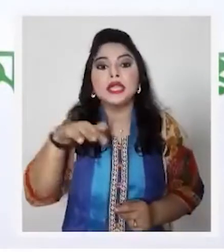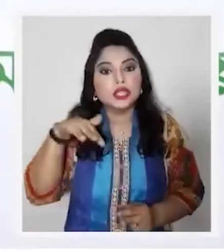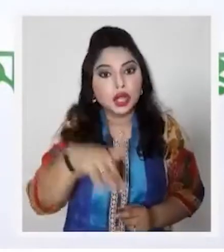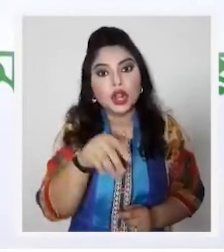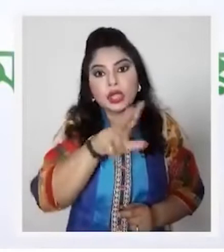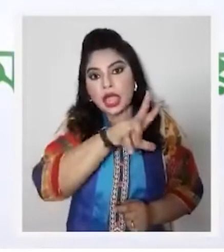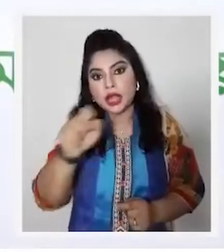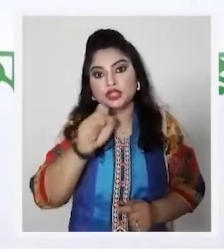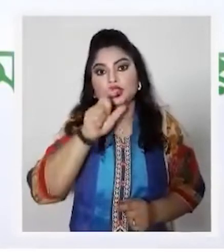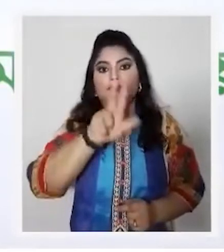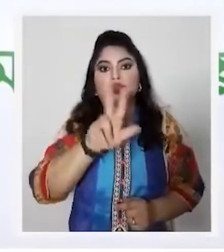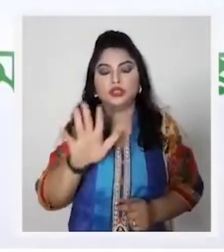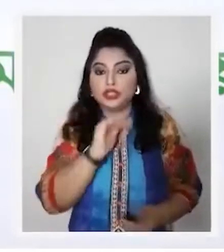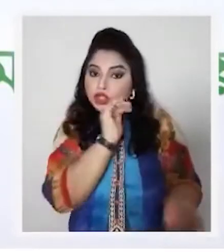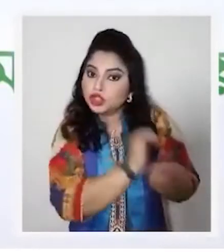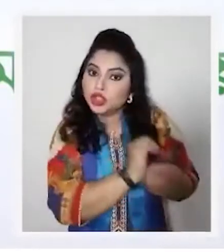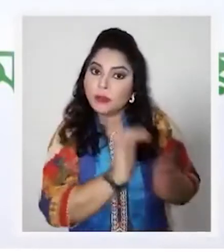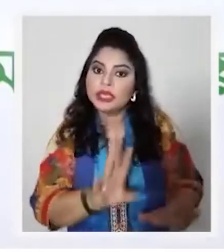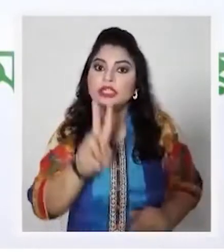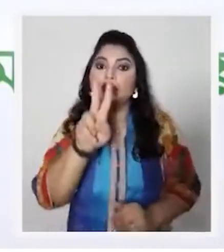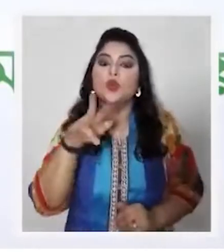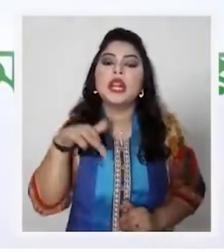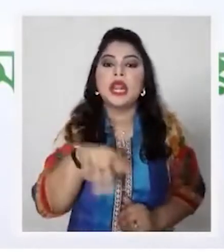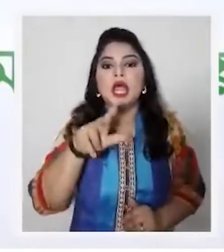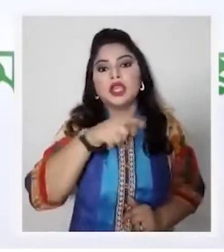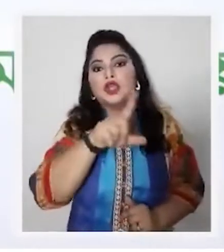25,09,142টি এবং এ পর্যন্ত বিতরণ হয়েছে